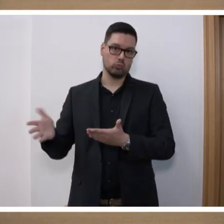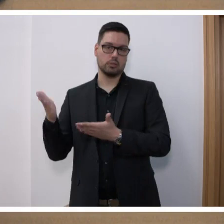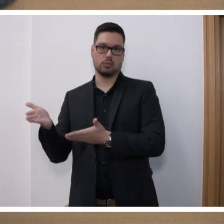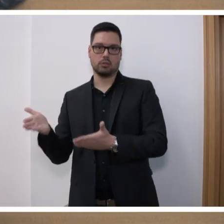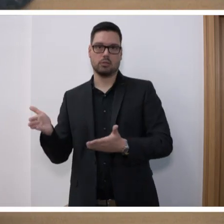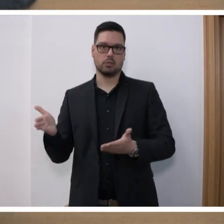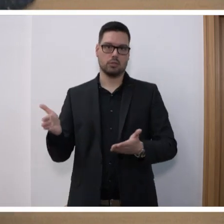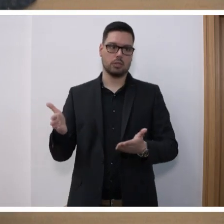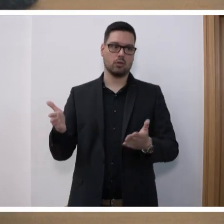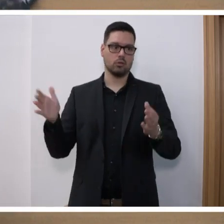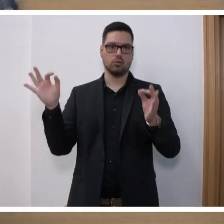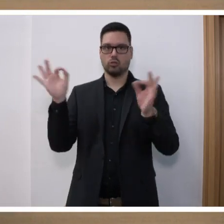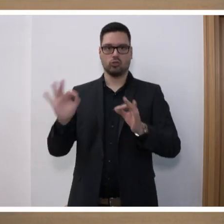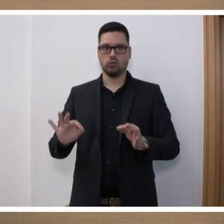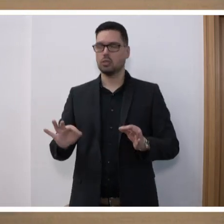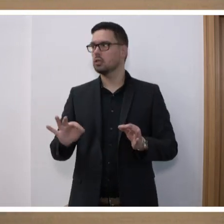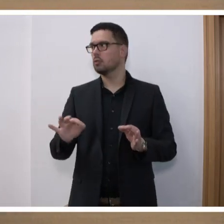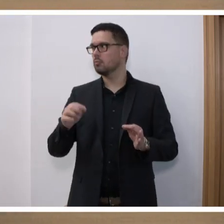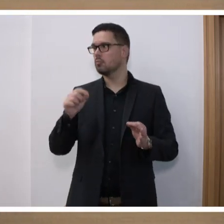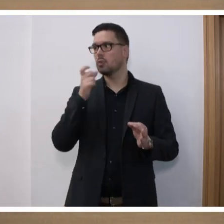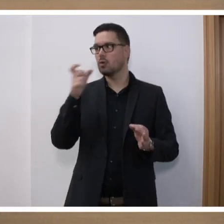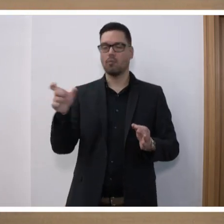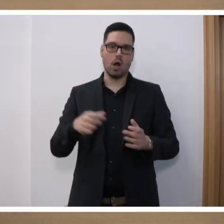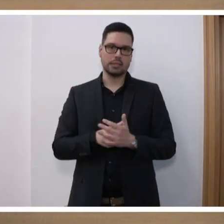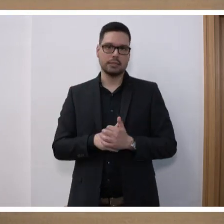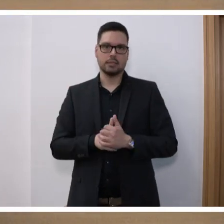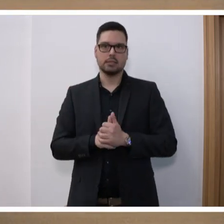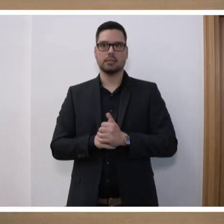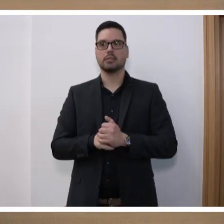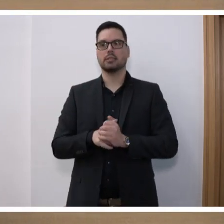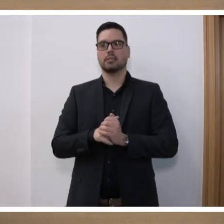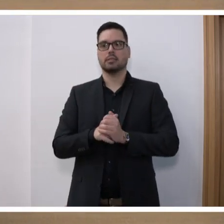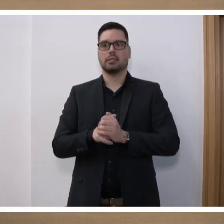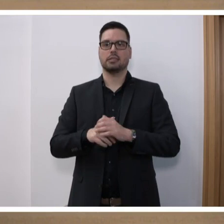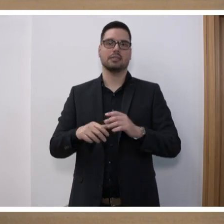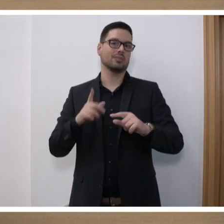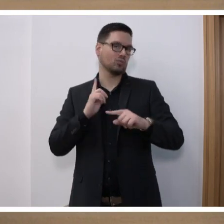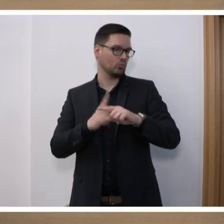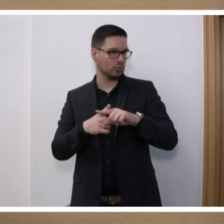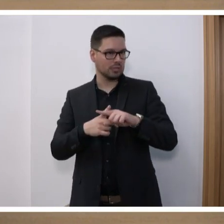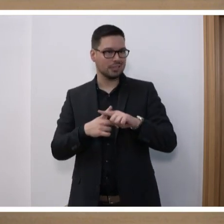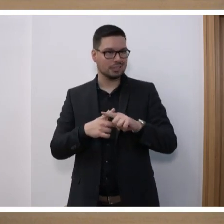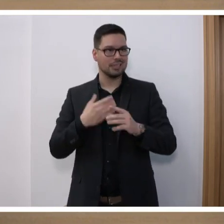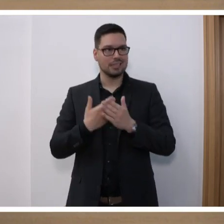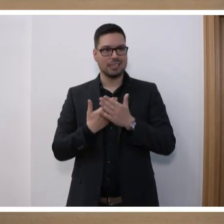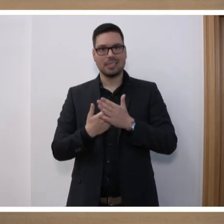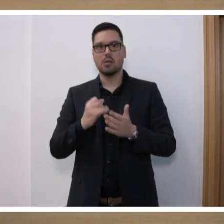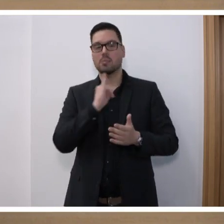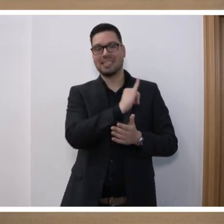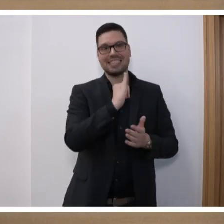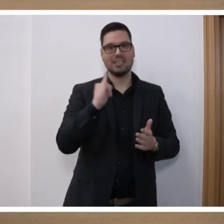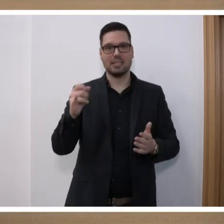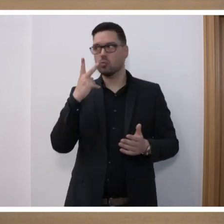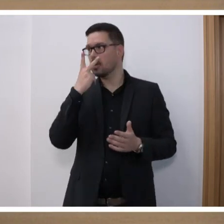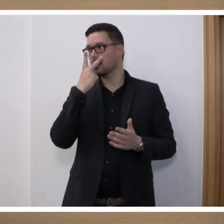finde das Wort auch ganz schlimm, dass Sie da regelmäßig nutzen, Herr Dörr. Und deswegen ist es so wichtig, dass wir da auch sehr individuell drauf